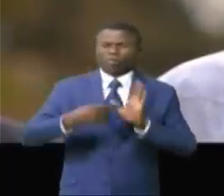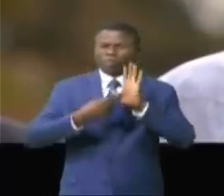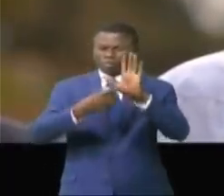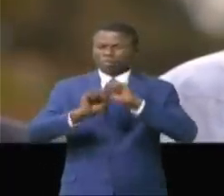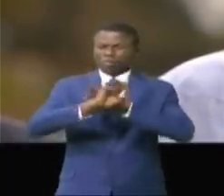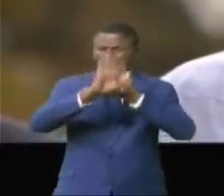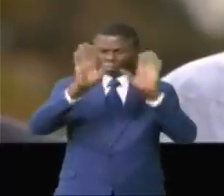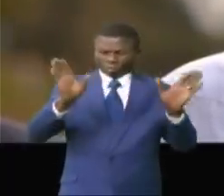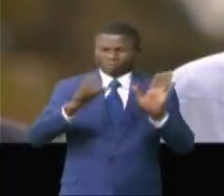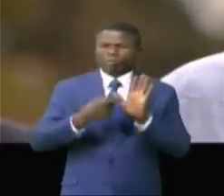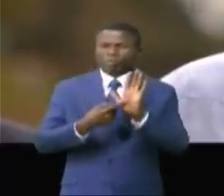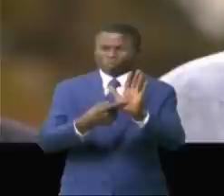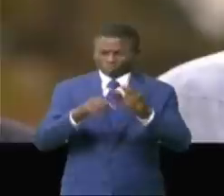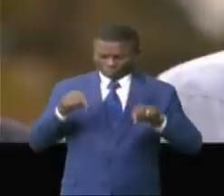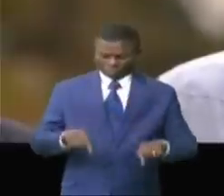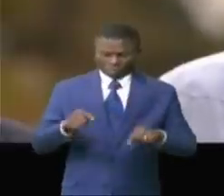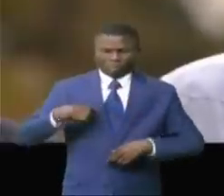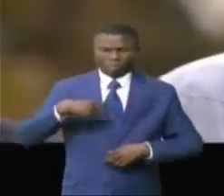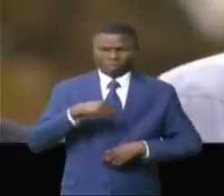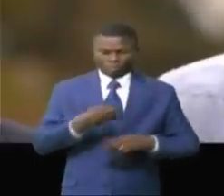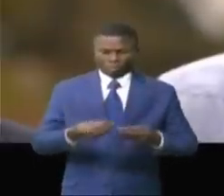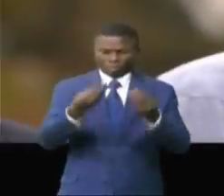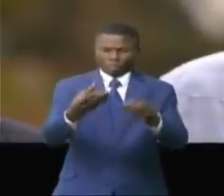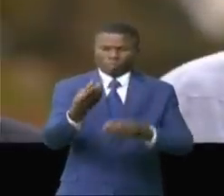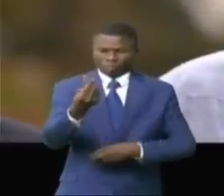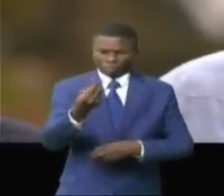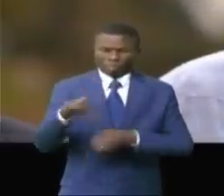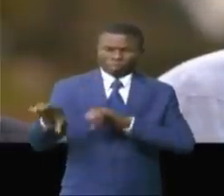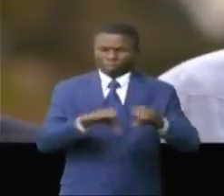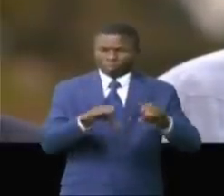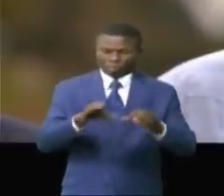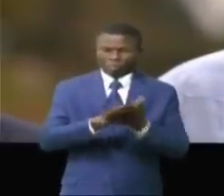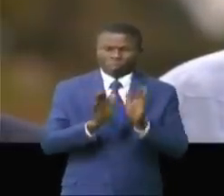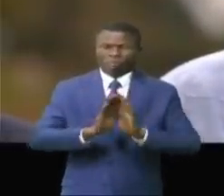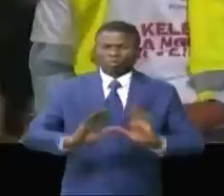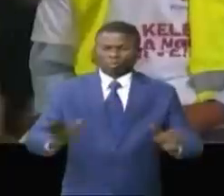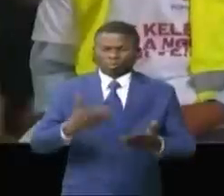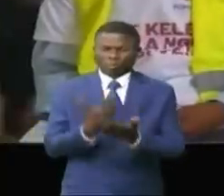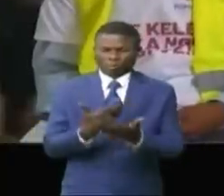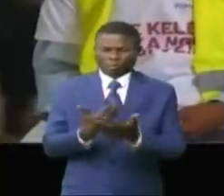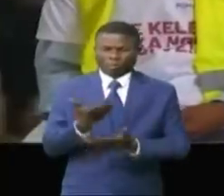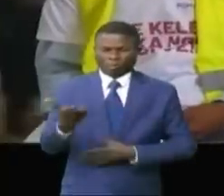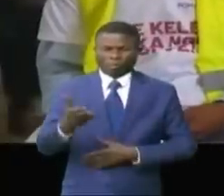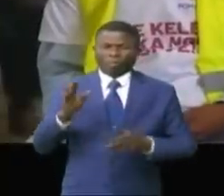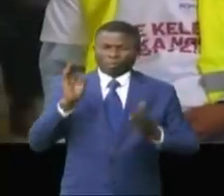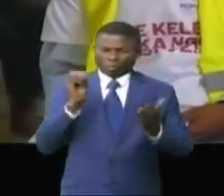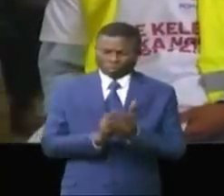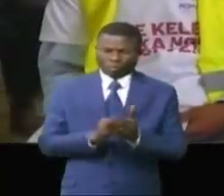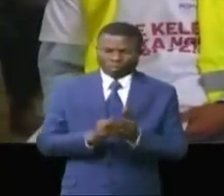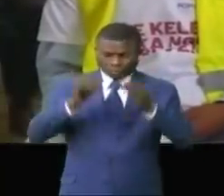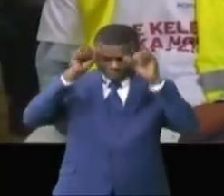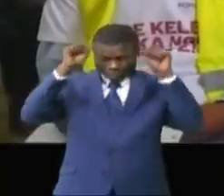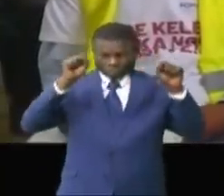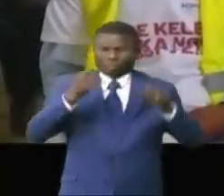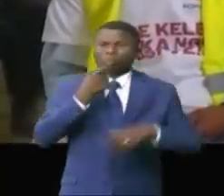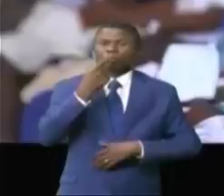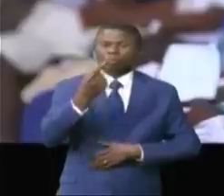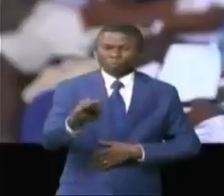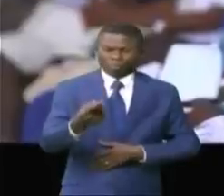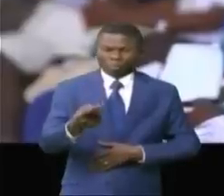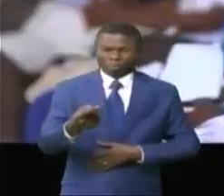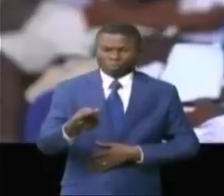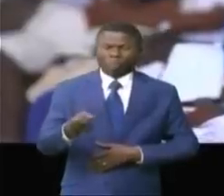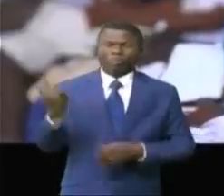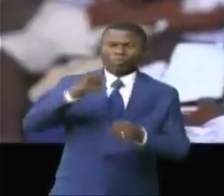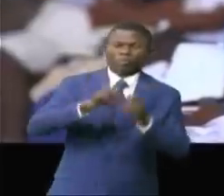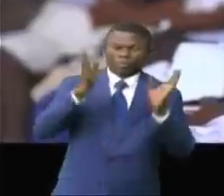établies. Il nous appartient maintenant de mettre les moyens et les actions pour y parvenir dans les plus brefs délais. Une fois de plus, le président l'a dit, les